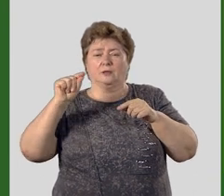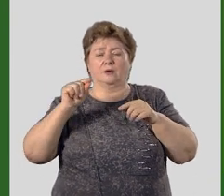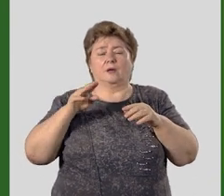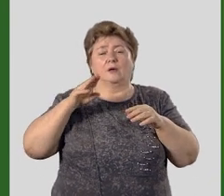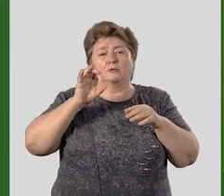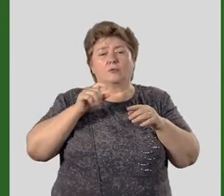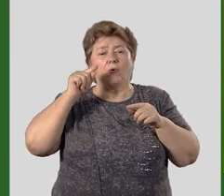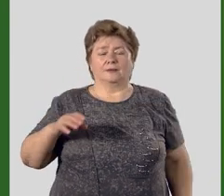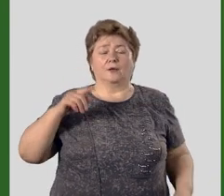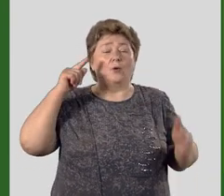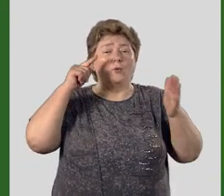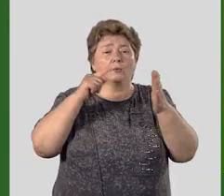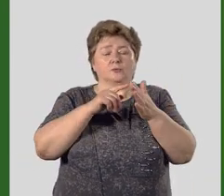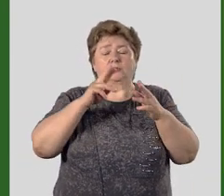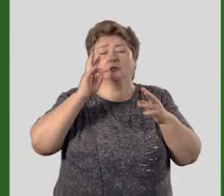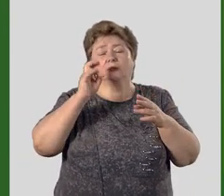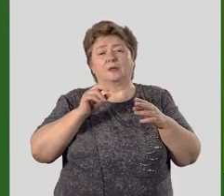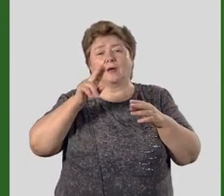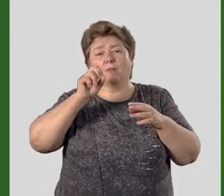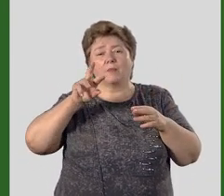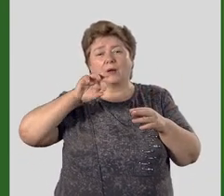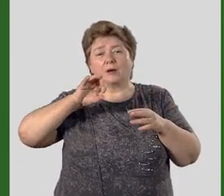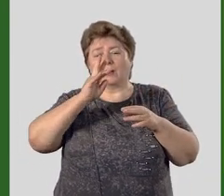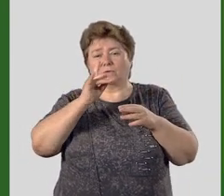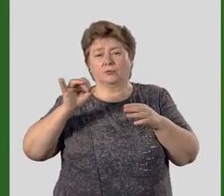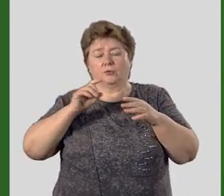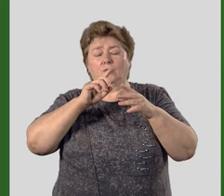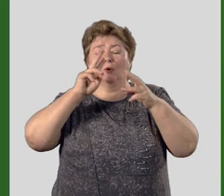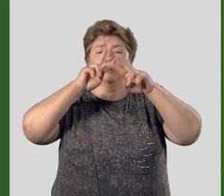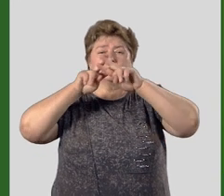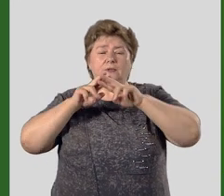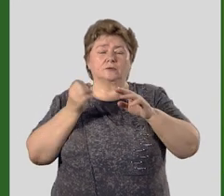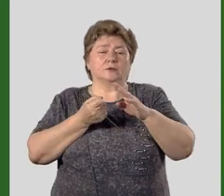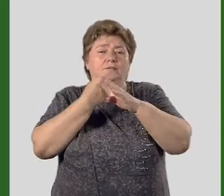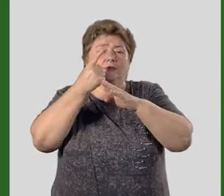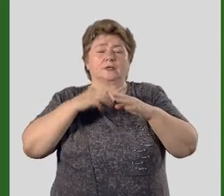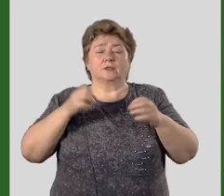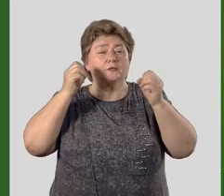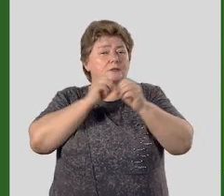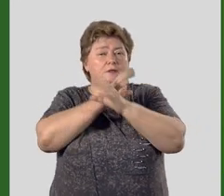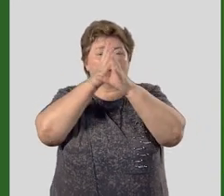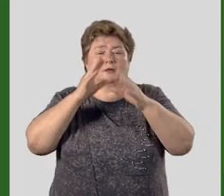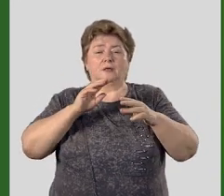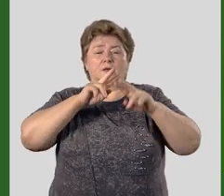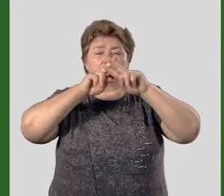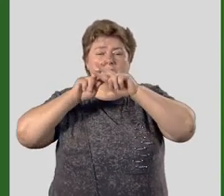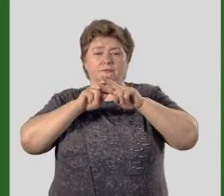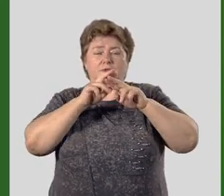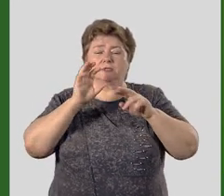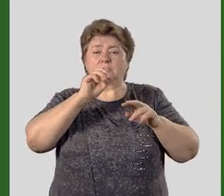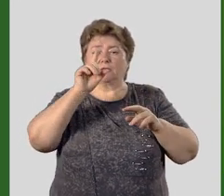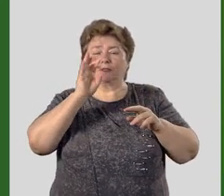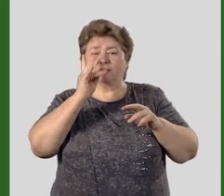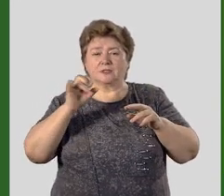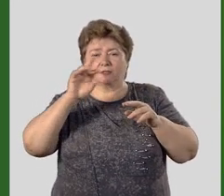она укажет на полярную звезду, которая является одной из ярких звезд –